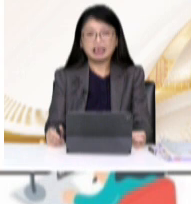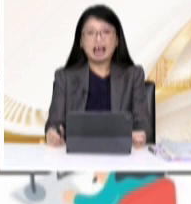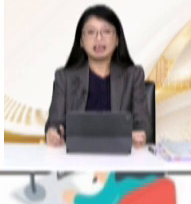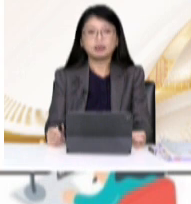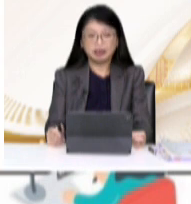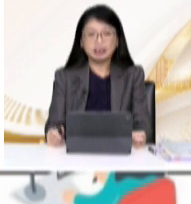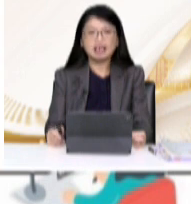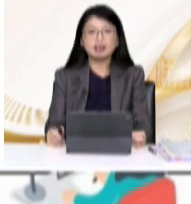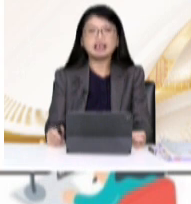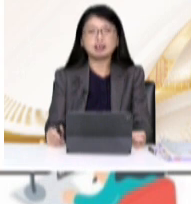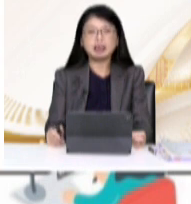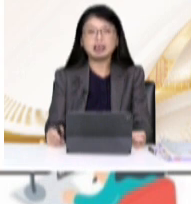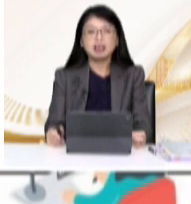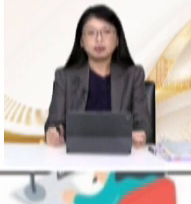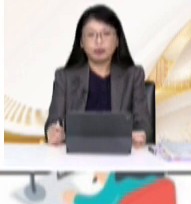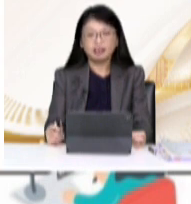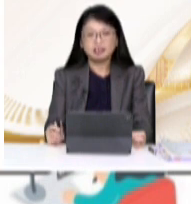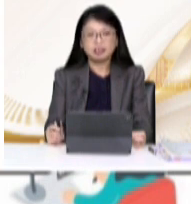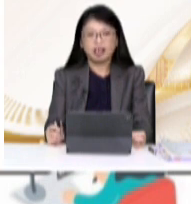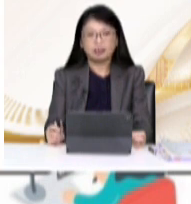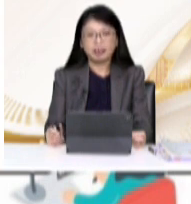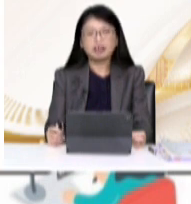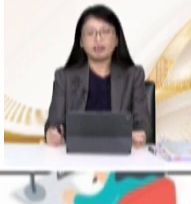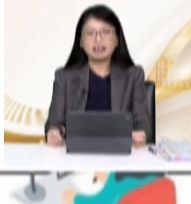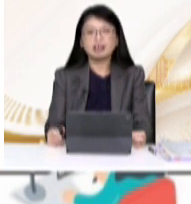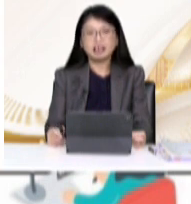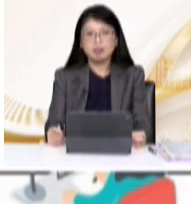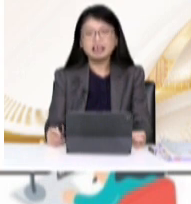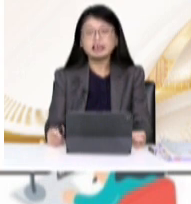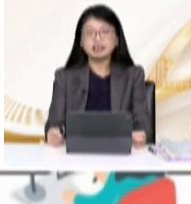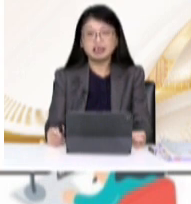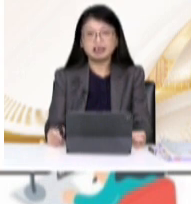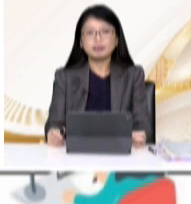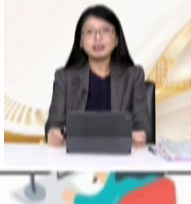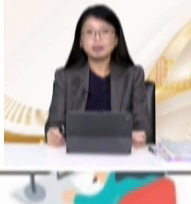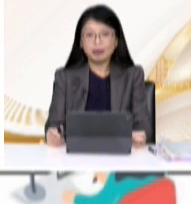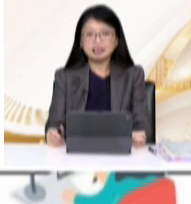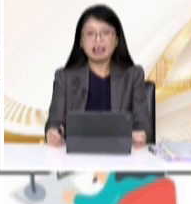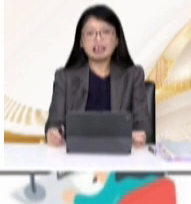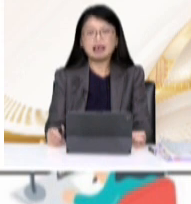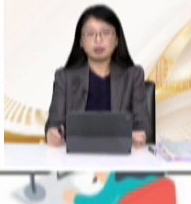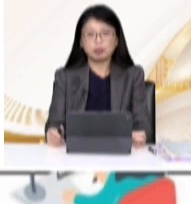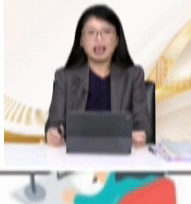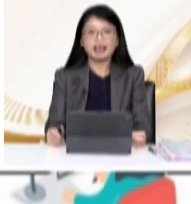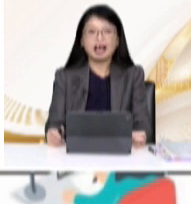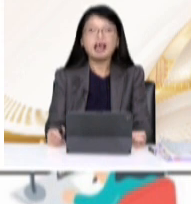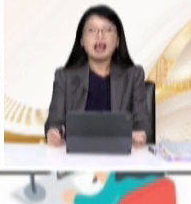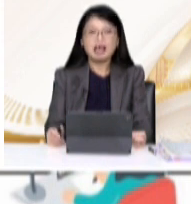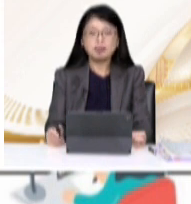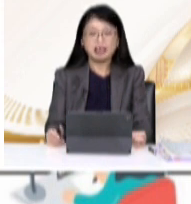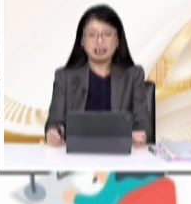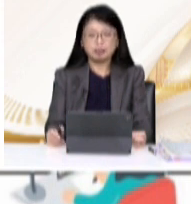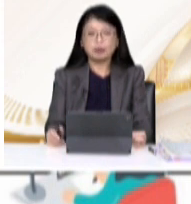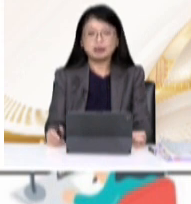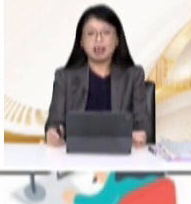ำนาญการตรงนี้ท่านก็อาจจะมีตัวหน่วยงานของรัฐนี่ก็สามารถที่จะเสนอรัฐมนตรีผู้รักษาการตามกฎหมายนะคะให้